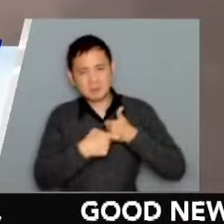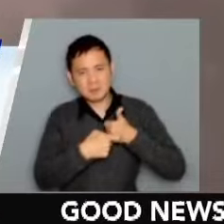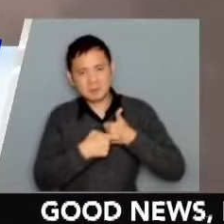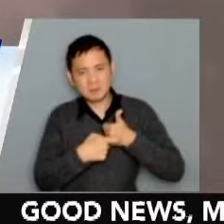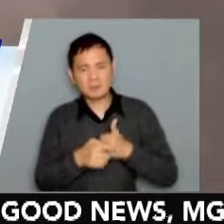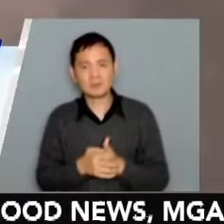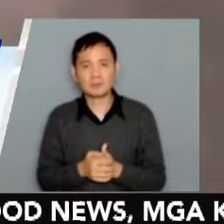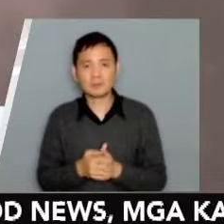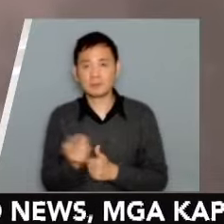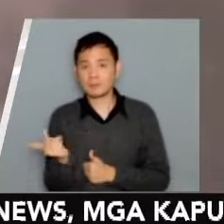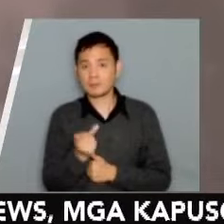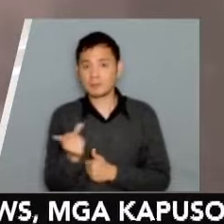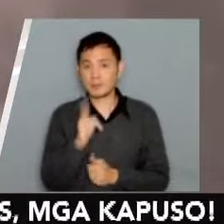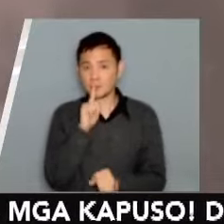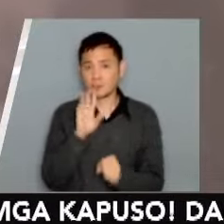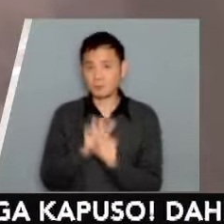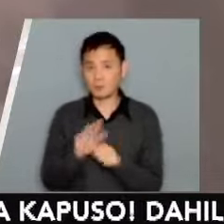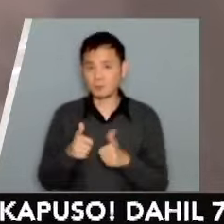dalawa.